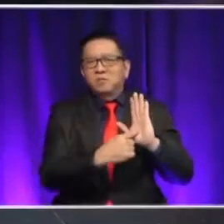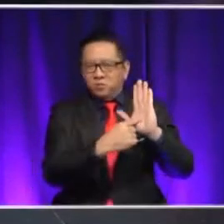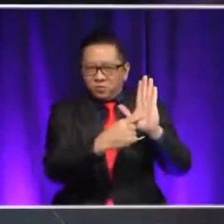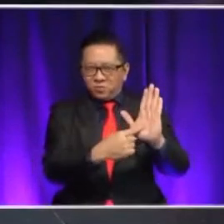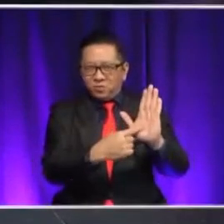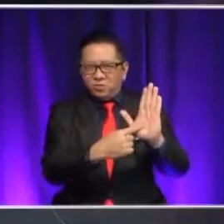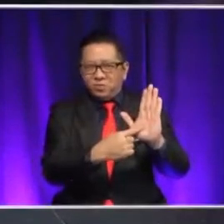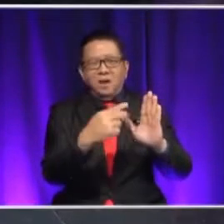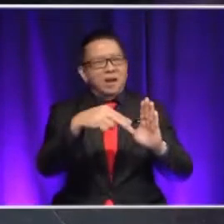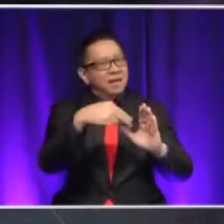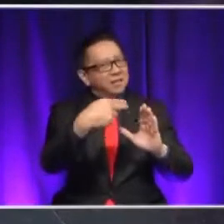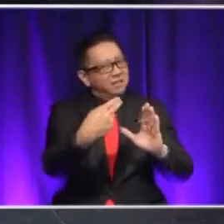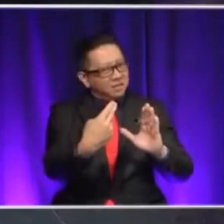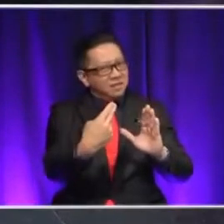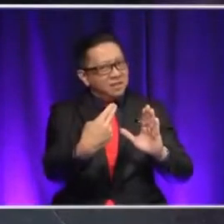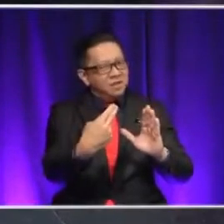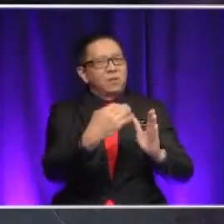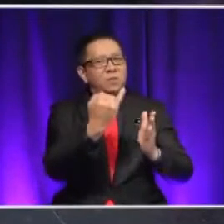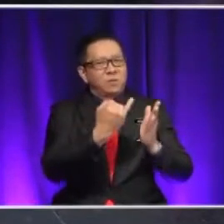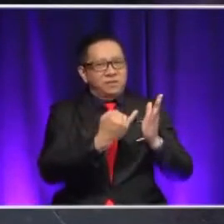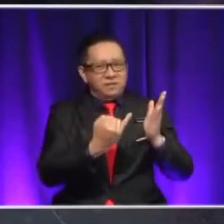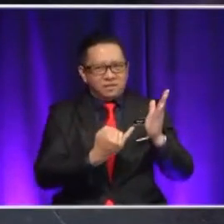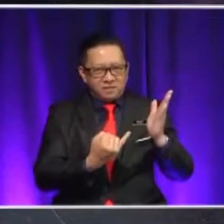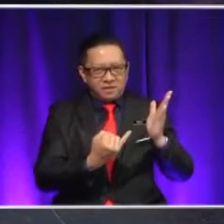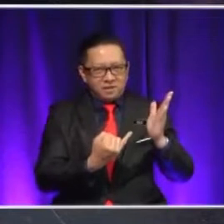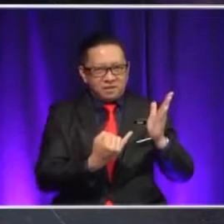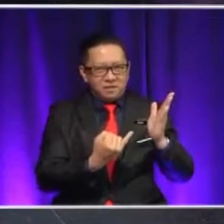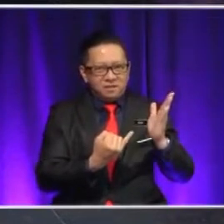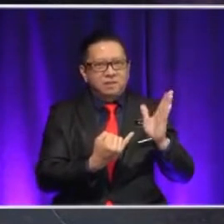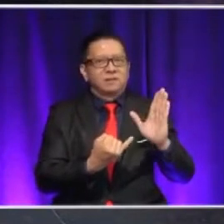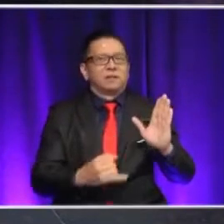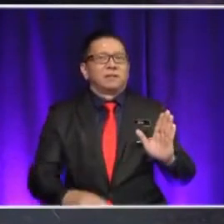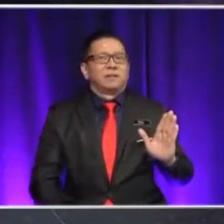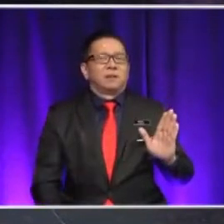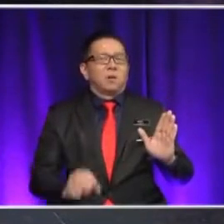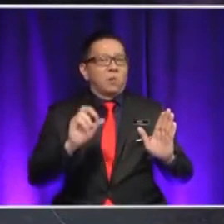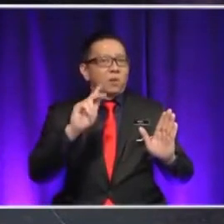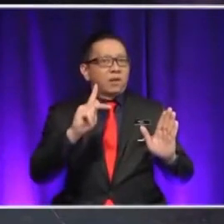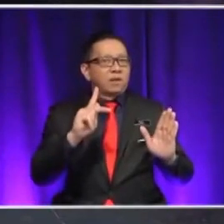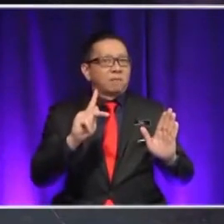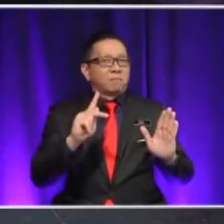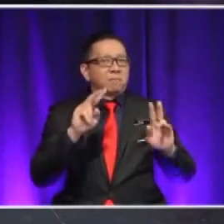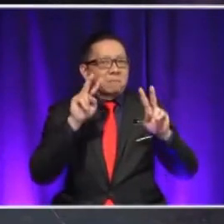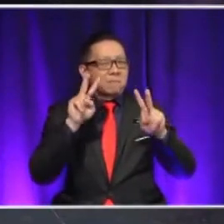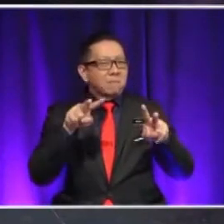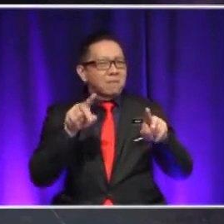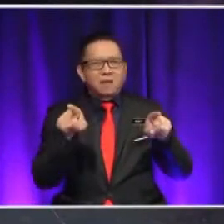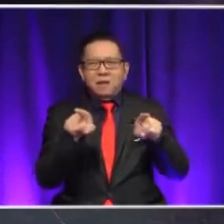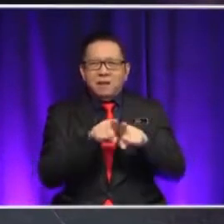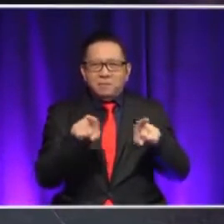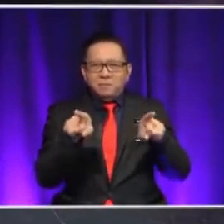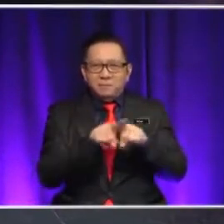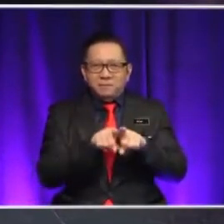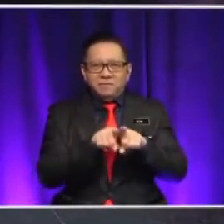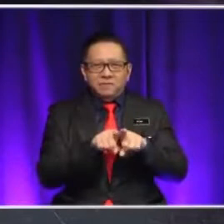karyasiswa ini hasil karya Cikgu dari klasik Karya Abang invite oke oke kalau ke sini sama Gan macam